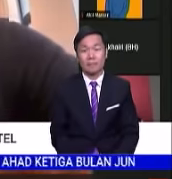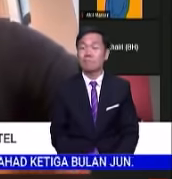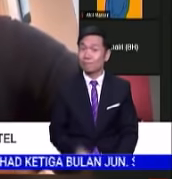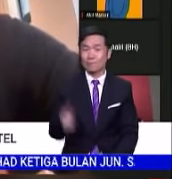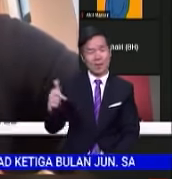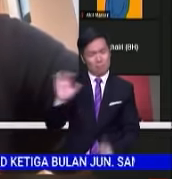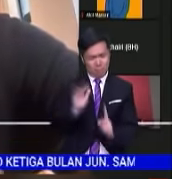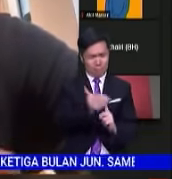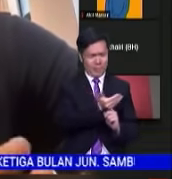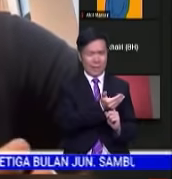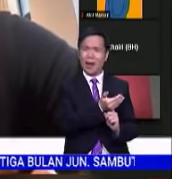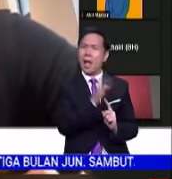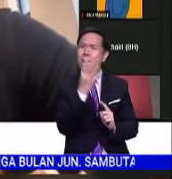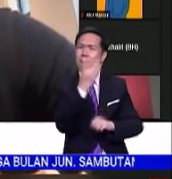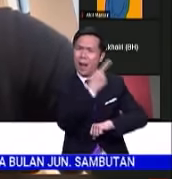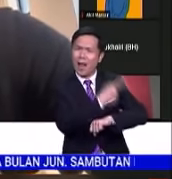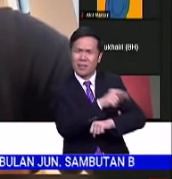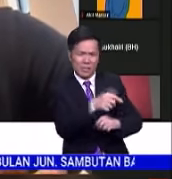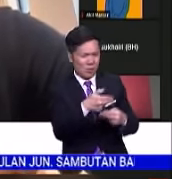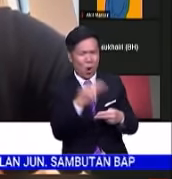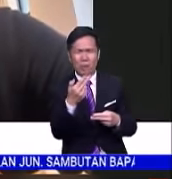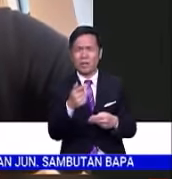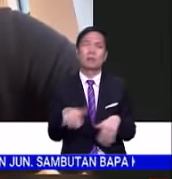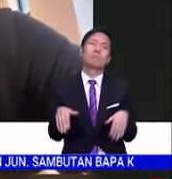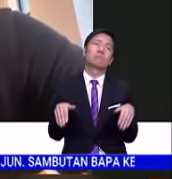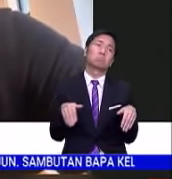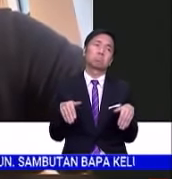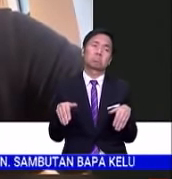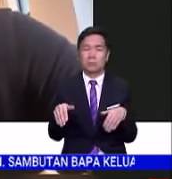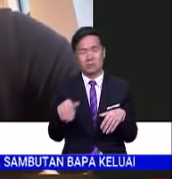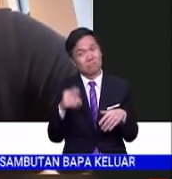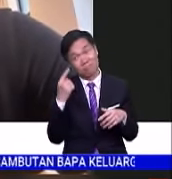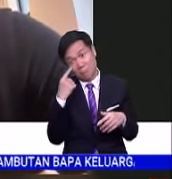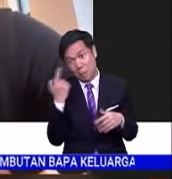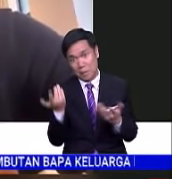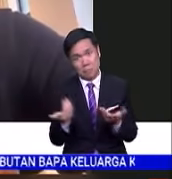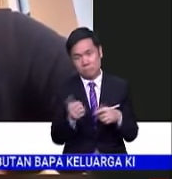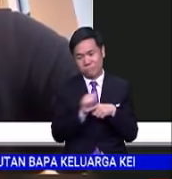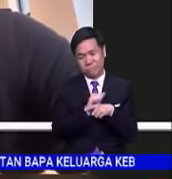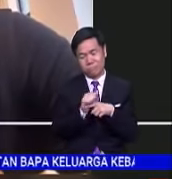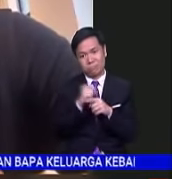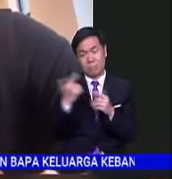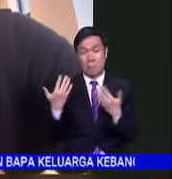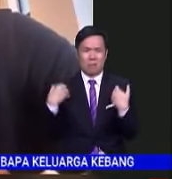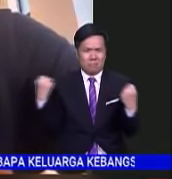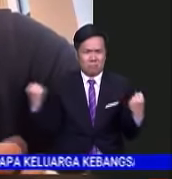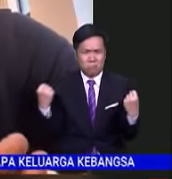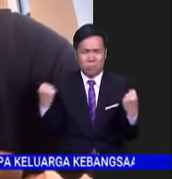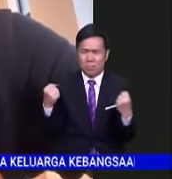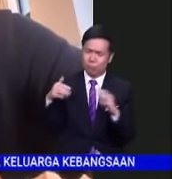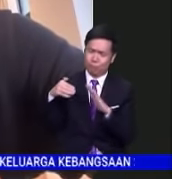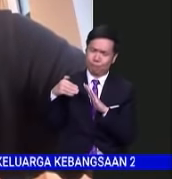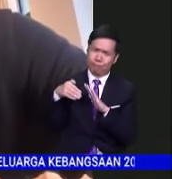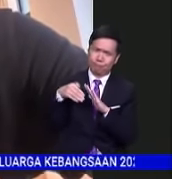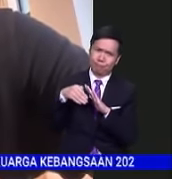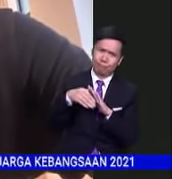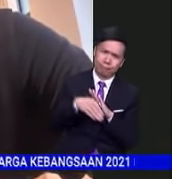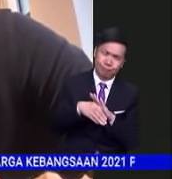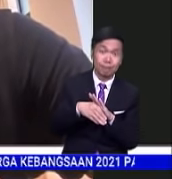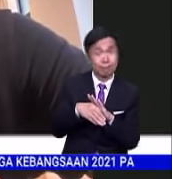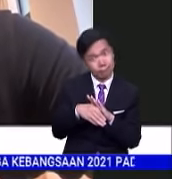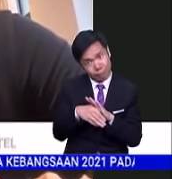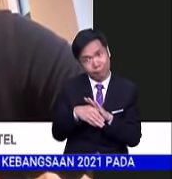to be quarantined dekat 14 hari dekat dalam hotel tanpa buat apa-apa, of course kita punya level of fitness, performance kita akan drop.